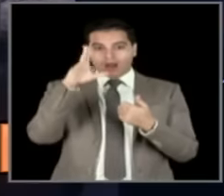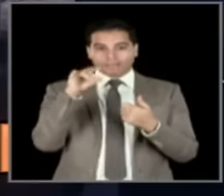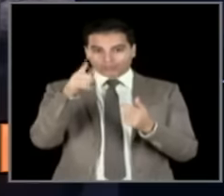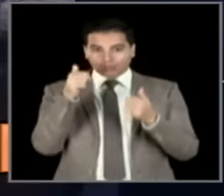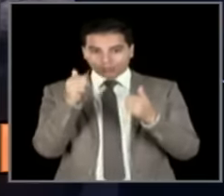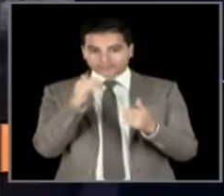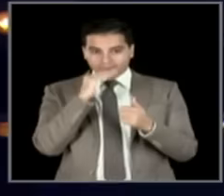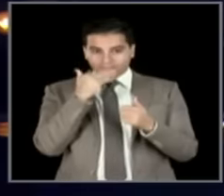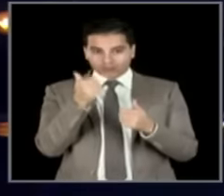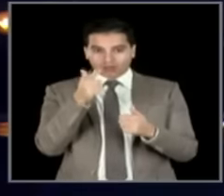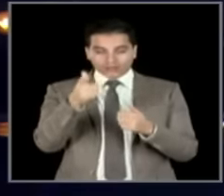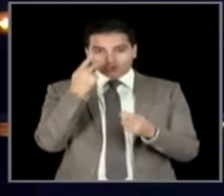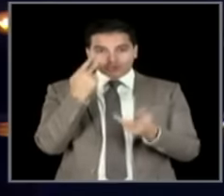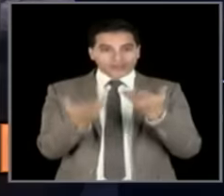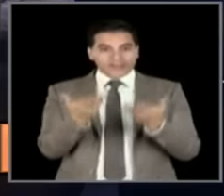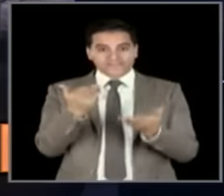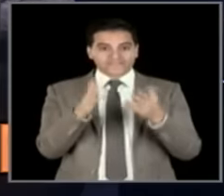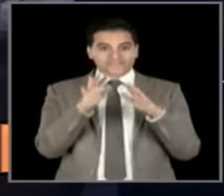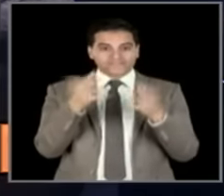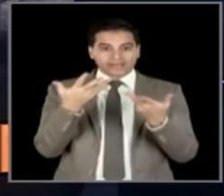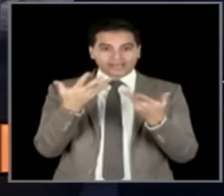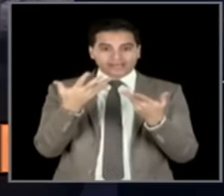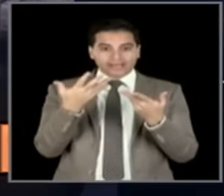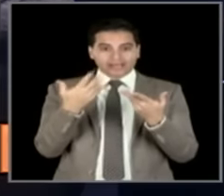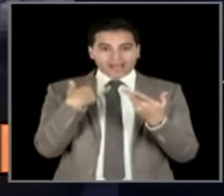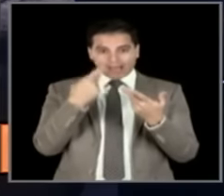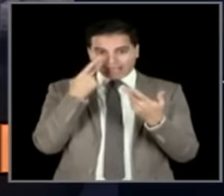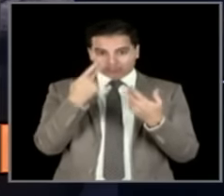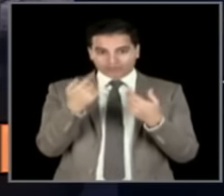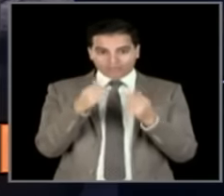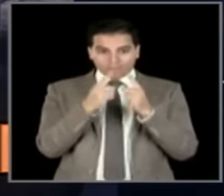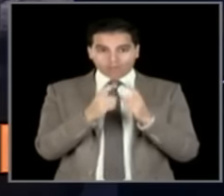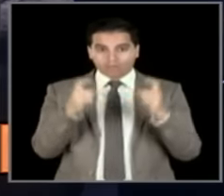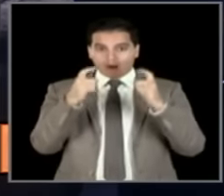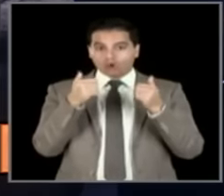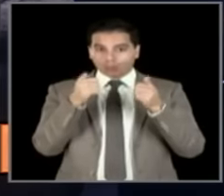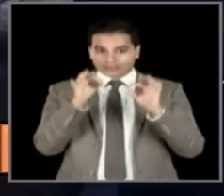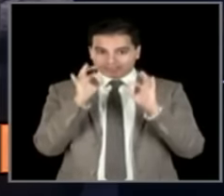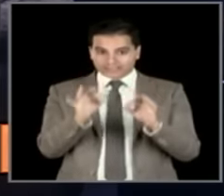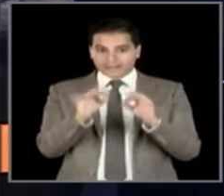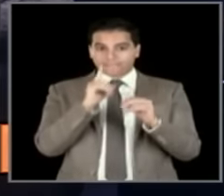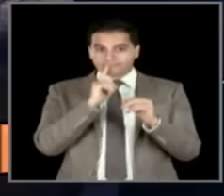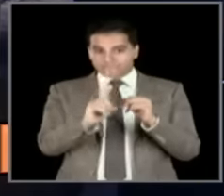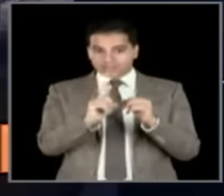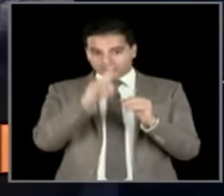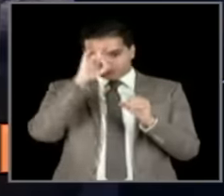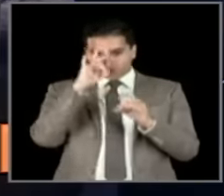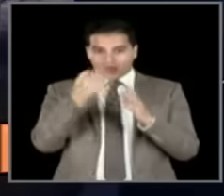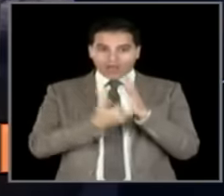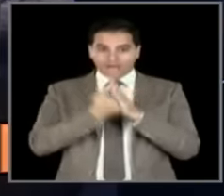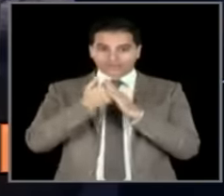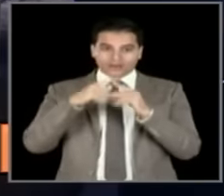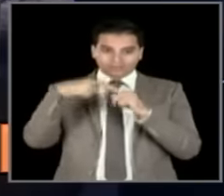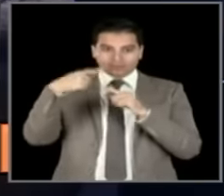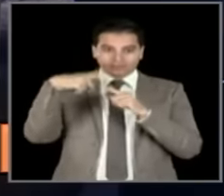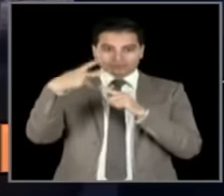كويس يا استاذ. ايه رايك في اللي بيحصل؟ والله يعني انا شايف ان المباراه كويسه، وان شاء الله يعني هنعوض في اللي جاي باذن الله.